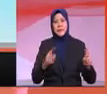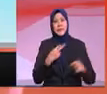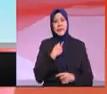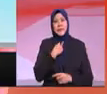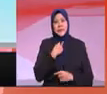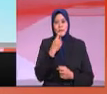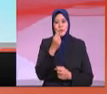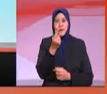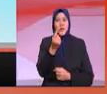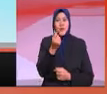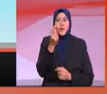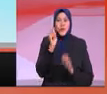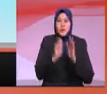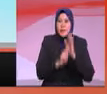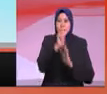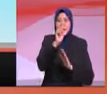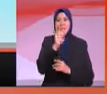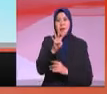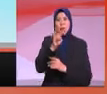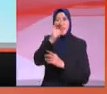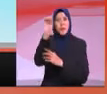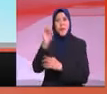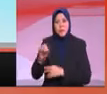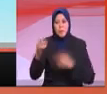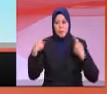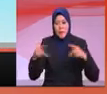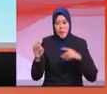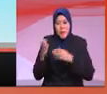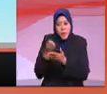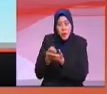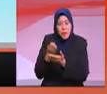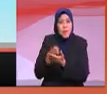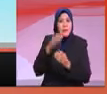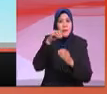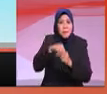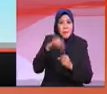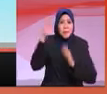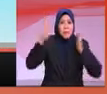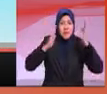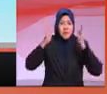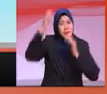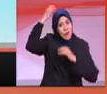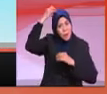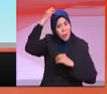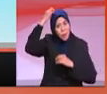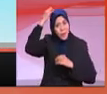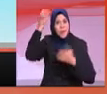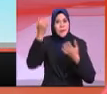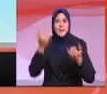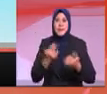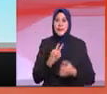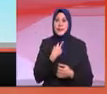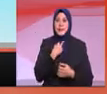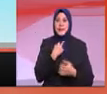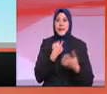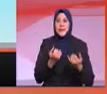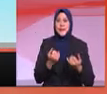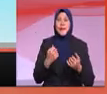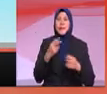amat tinggi sebab 40% ekonomi negara berada di dalam negeri Selangor Jadi kita melaksanakan tindakan